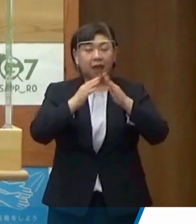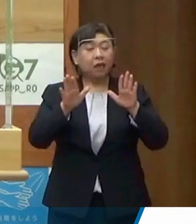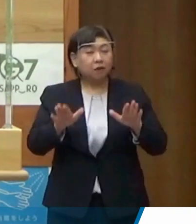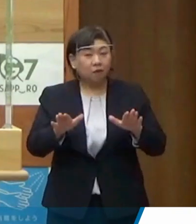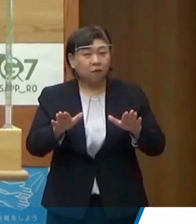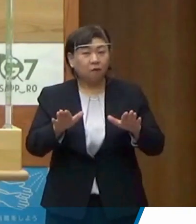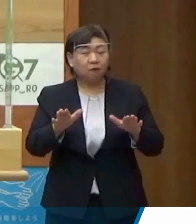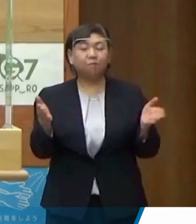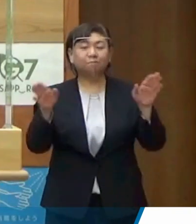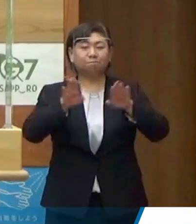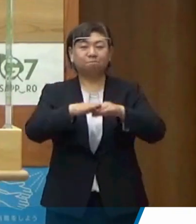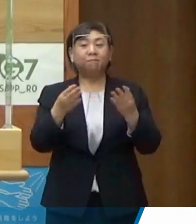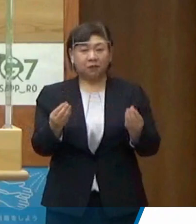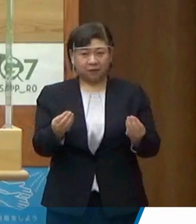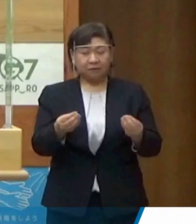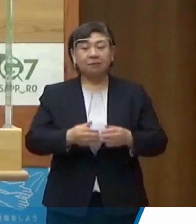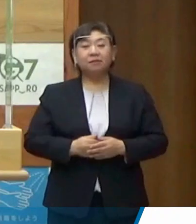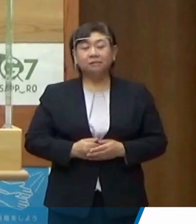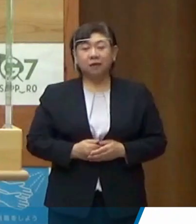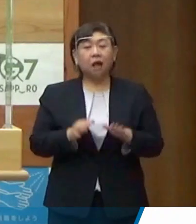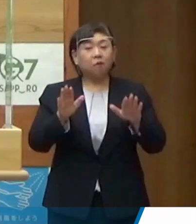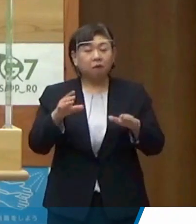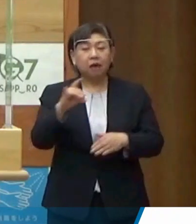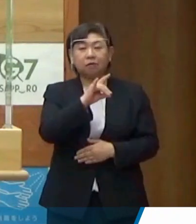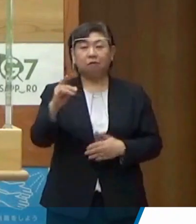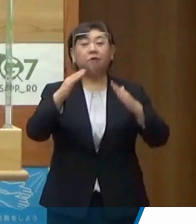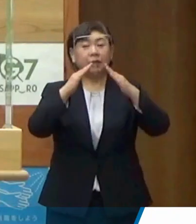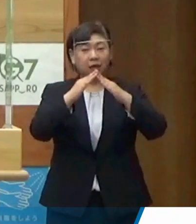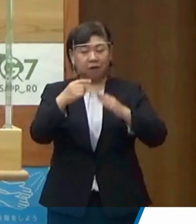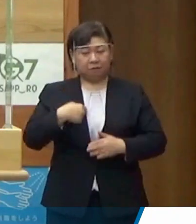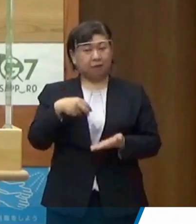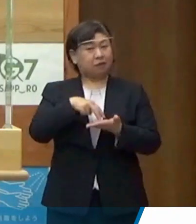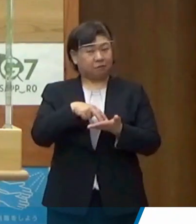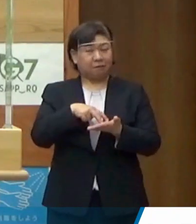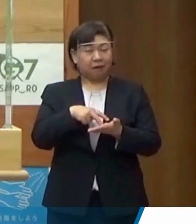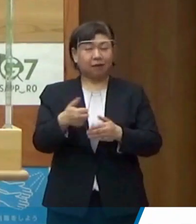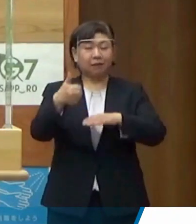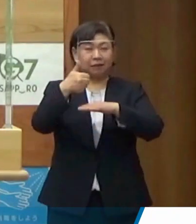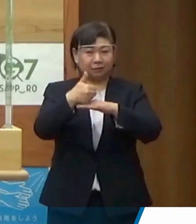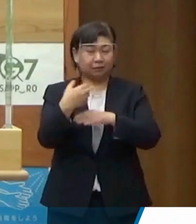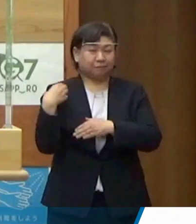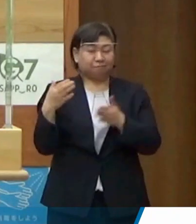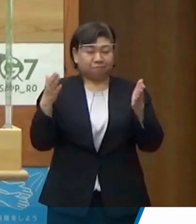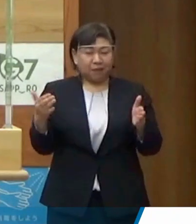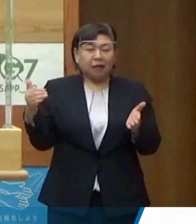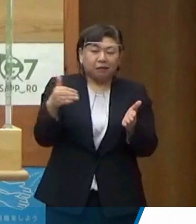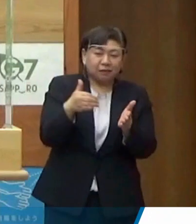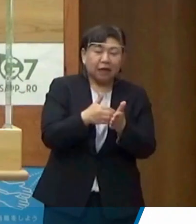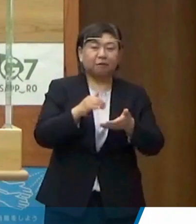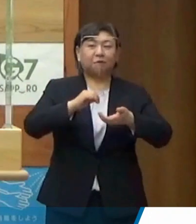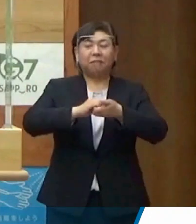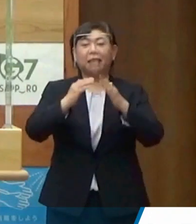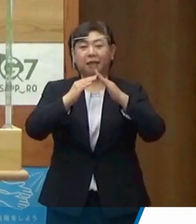終了いたしました。この度の議会、私にとっては任期中最後の定例会となった